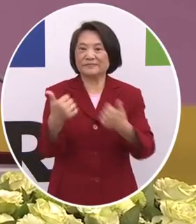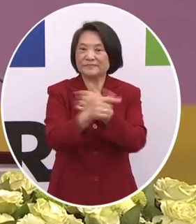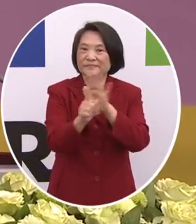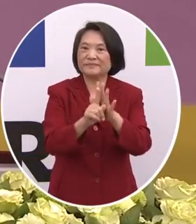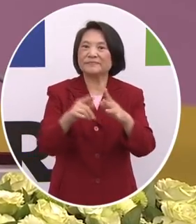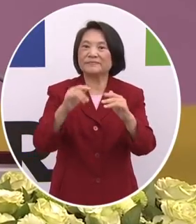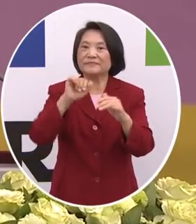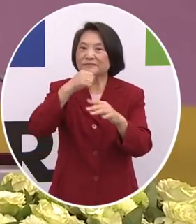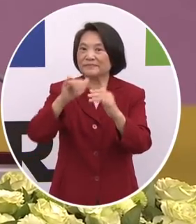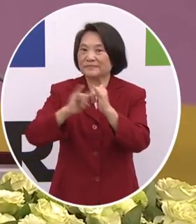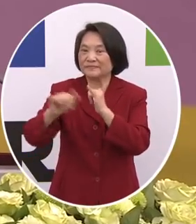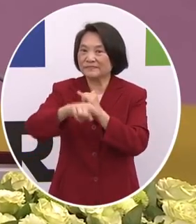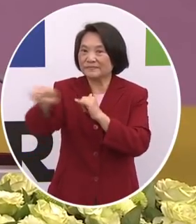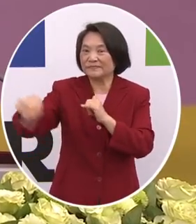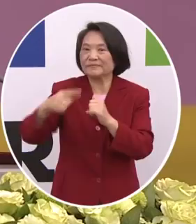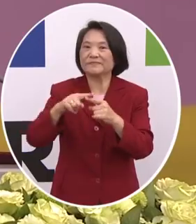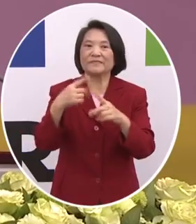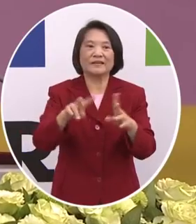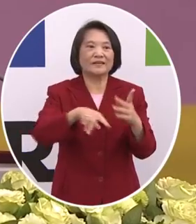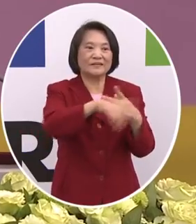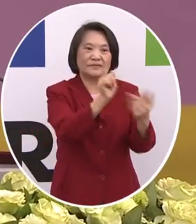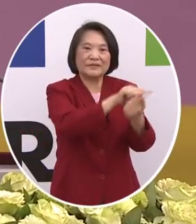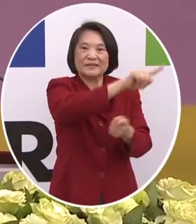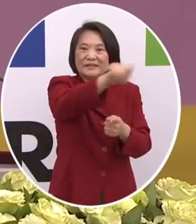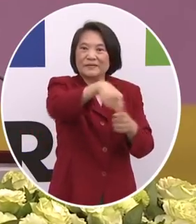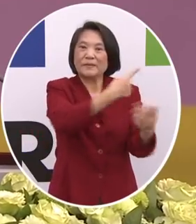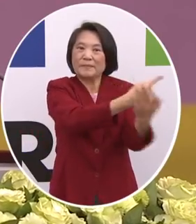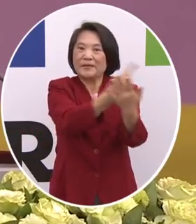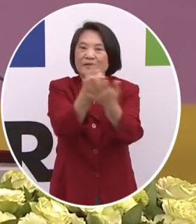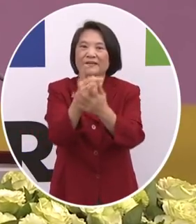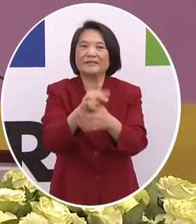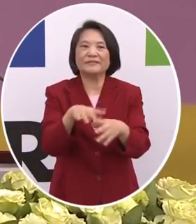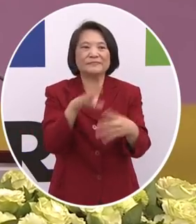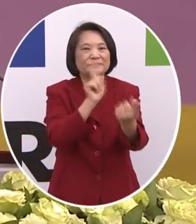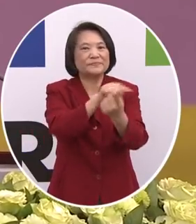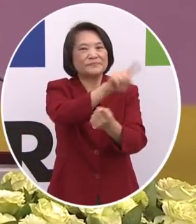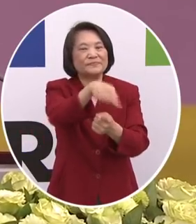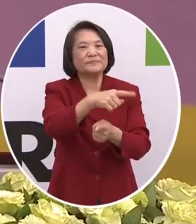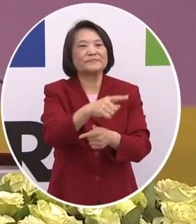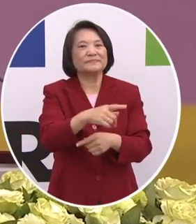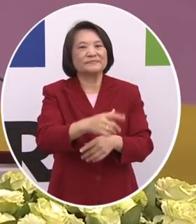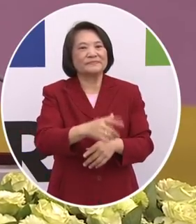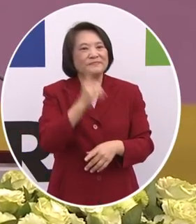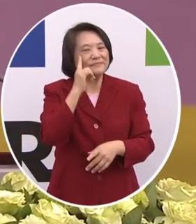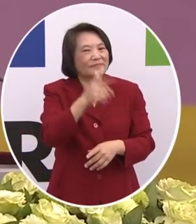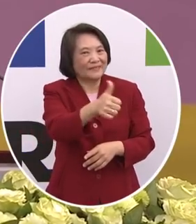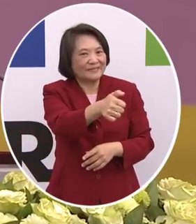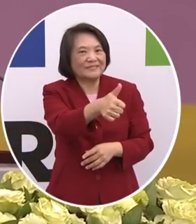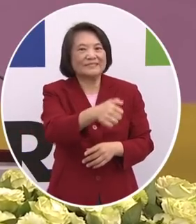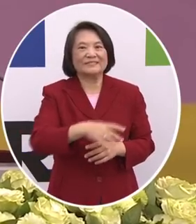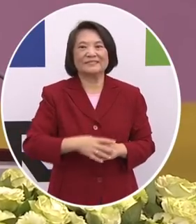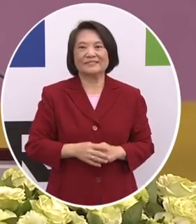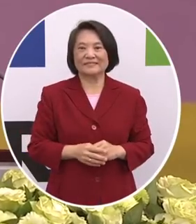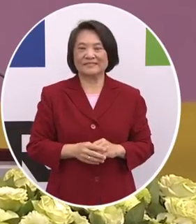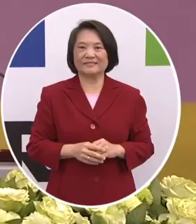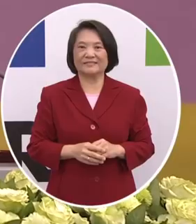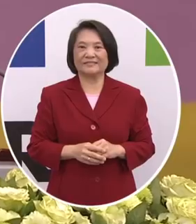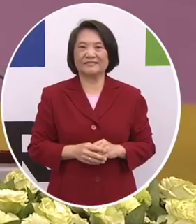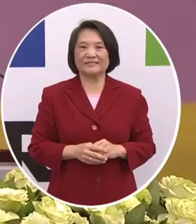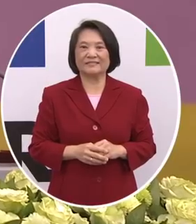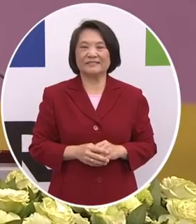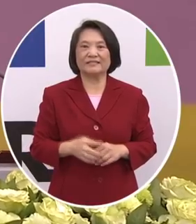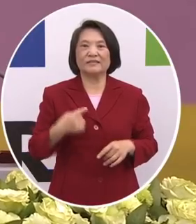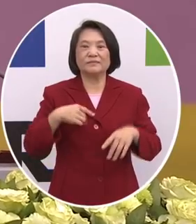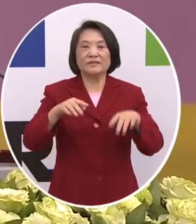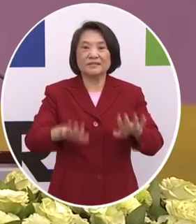台湾人民跟远道而来的各位致上最深的谢意。在国庆